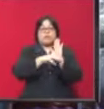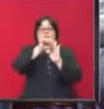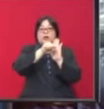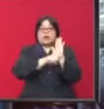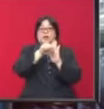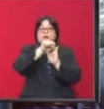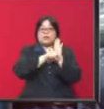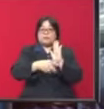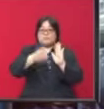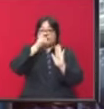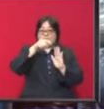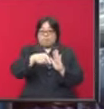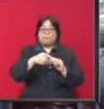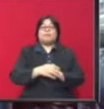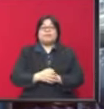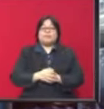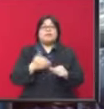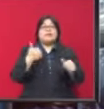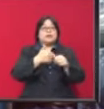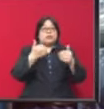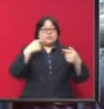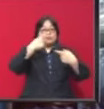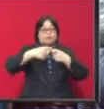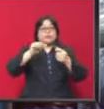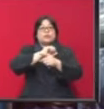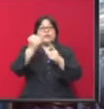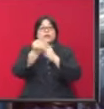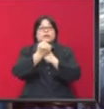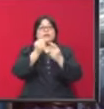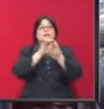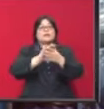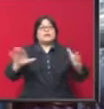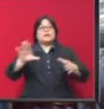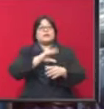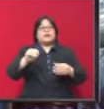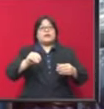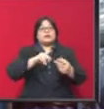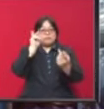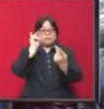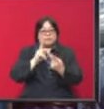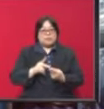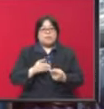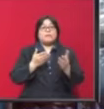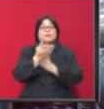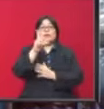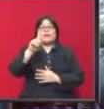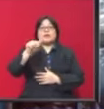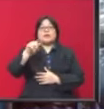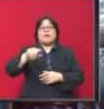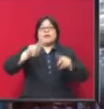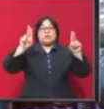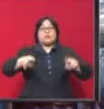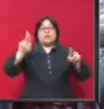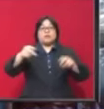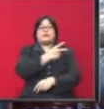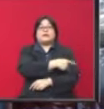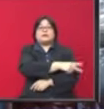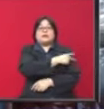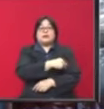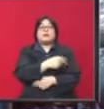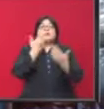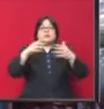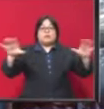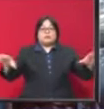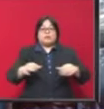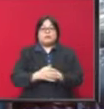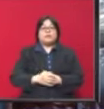ketat Letakkan yang merangkumi soal keselamatan dan keberkahan and menerusi data-data ujian clinique yang